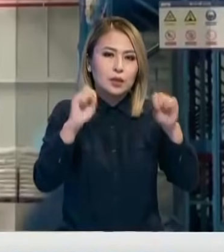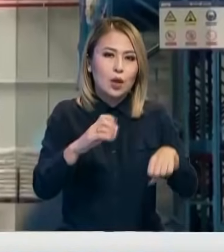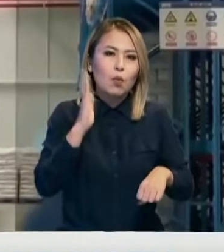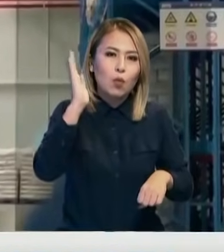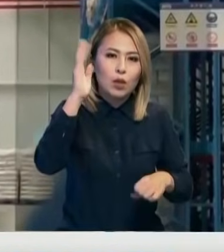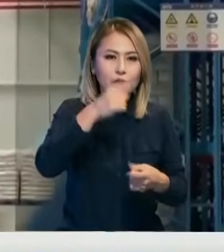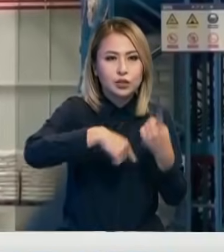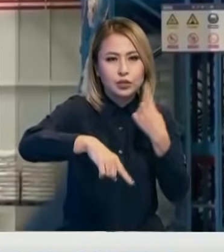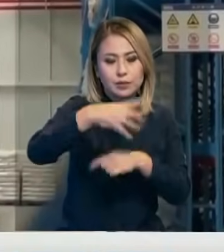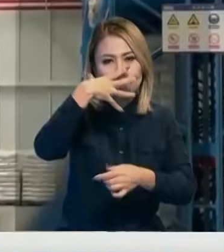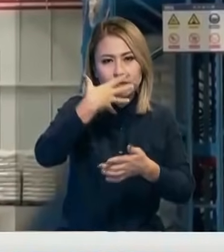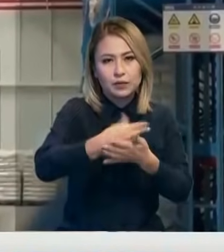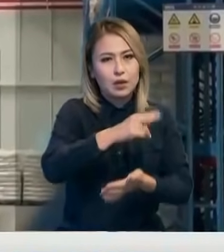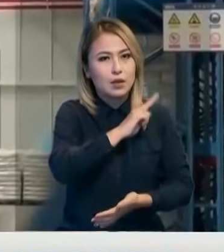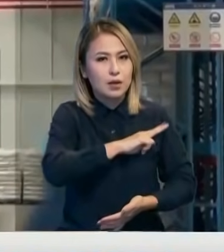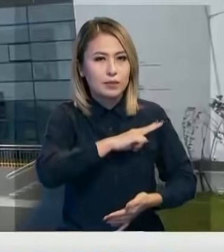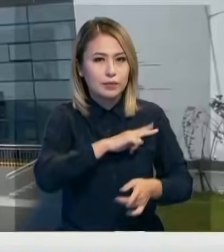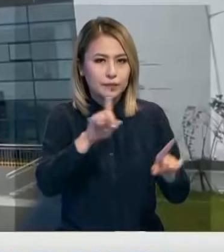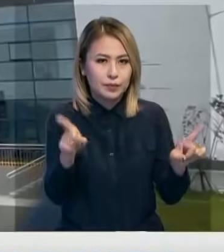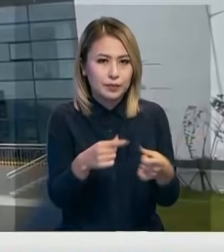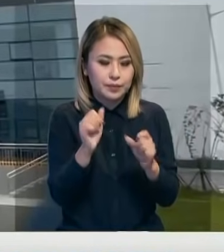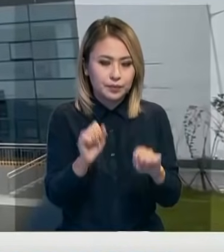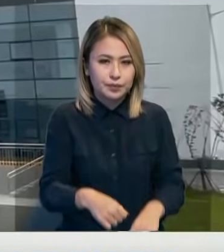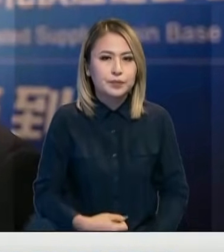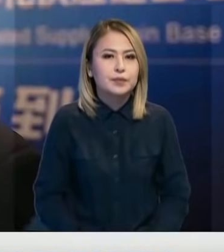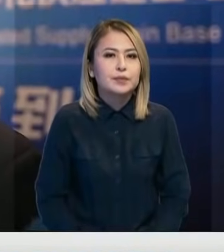Болашақта кәсіпорын өз жұмысының ауқымын кеңейтпек.